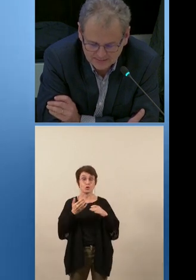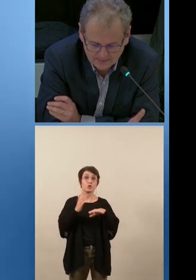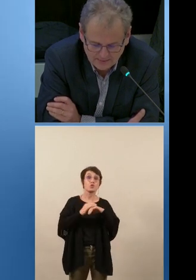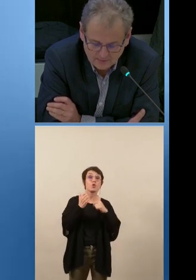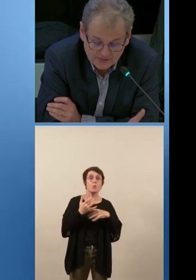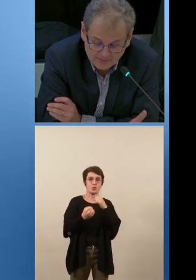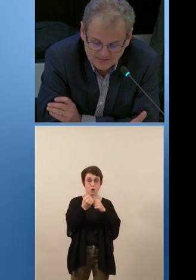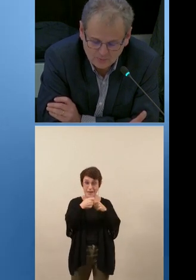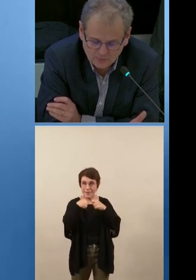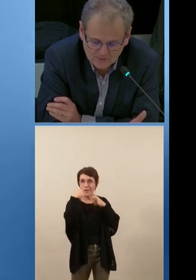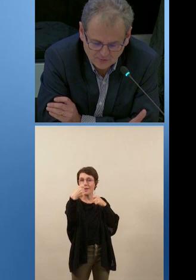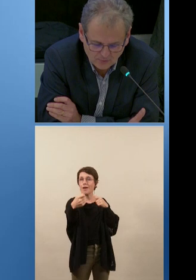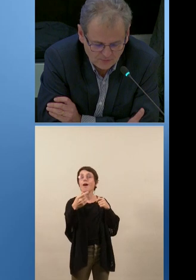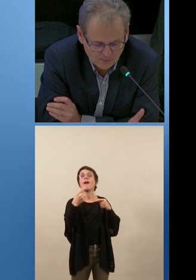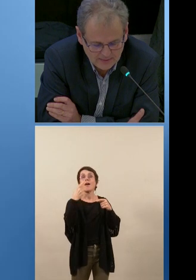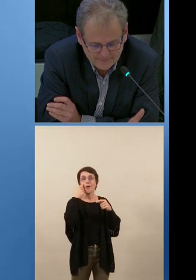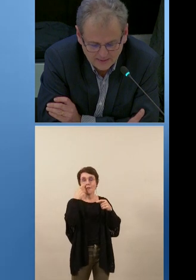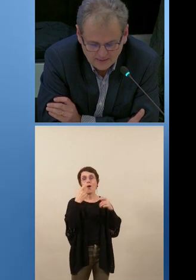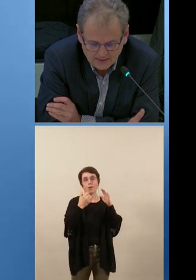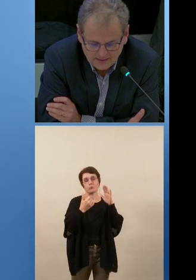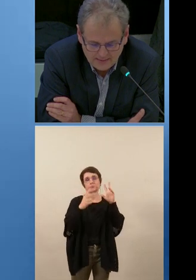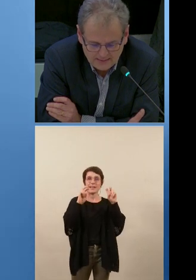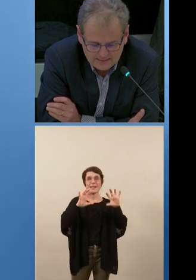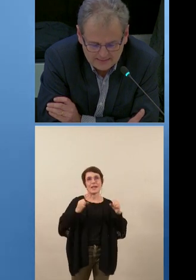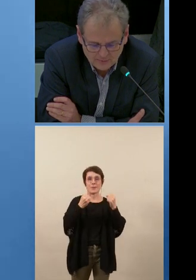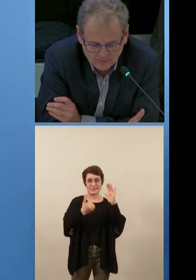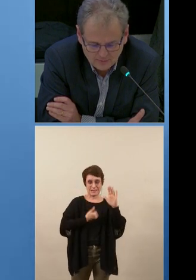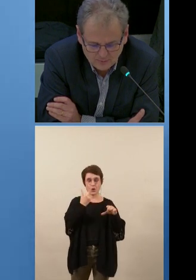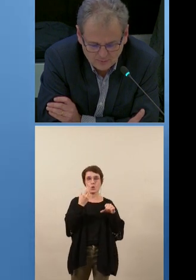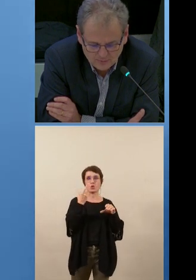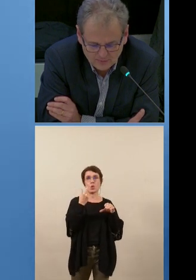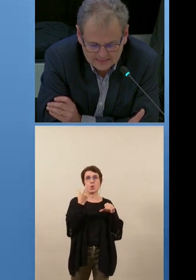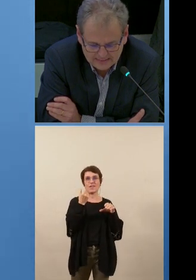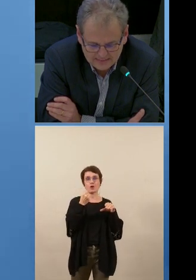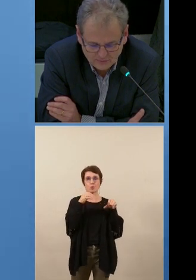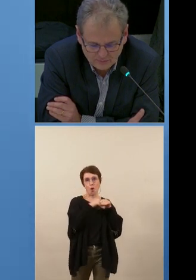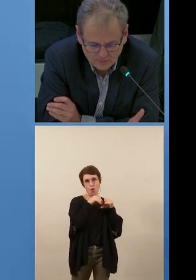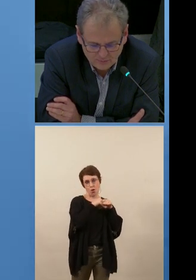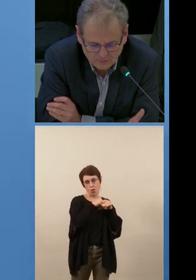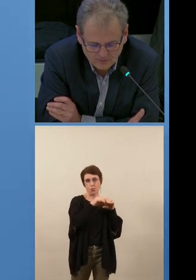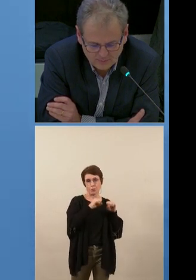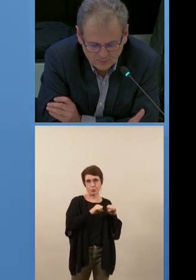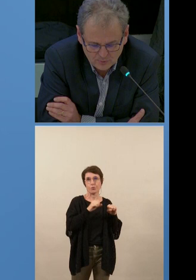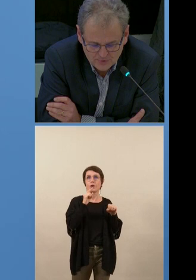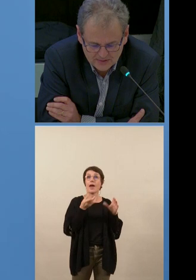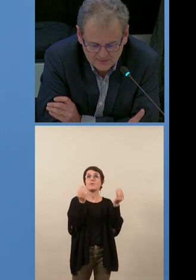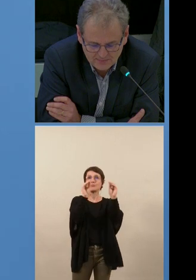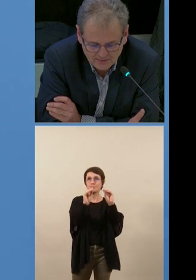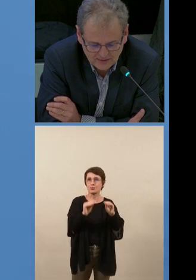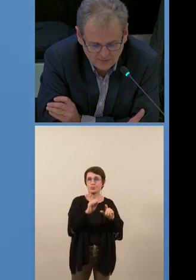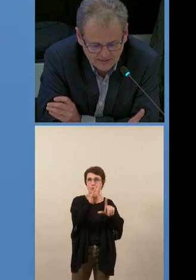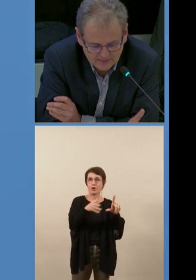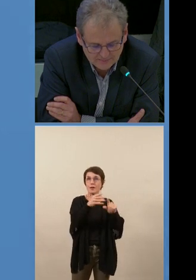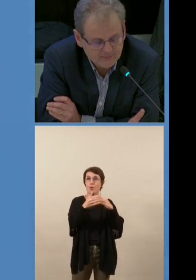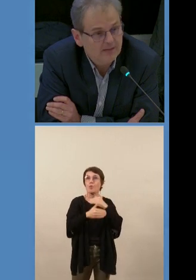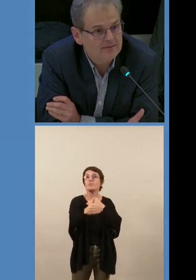épargne une capacité d'autofinancement si vous voulez et qui est donc inscrite dans ce dans ce tableau l'objectif c'est bien